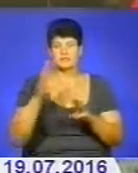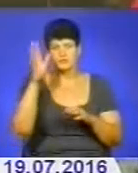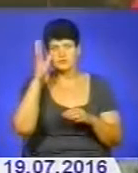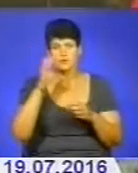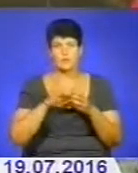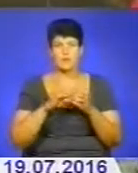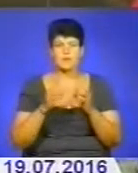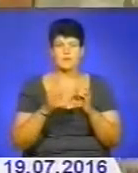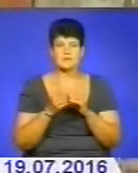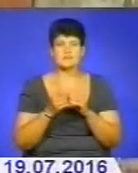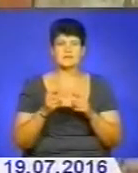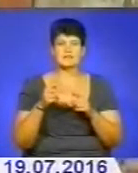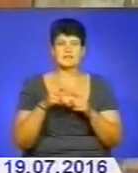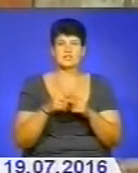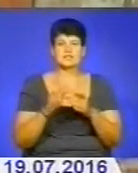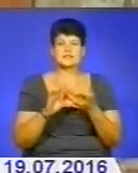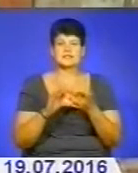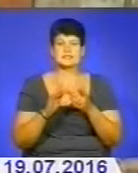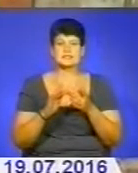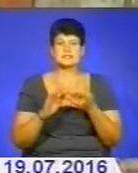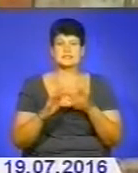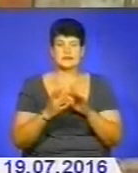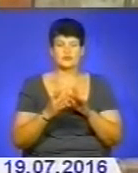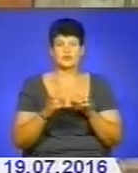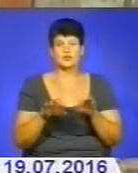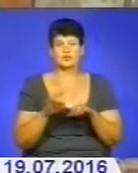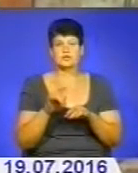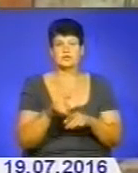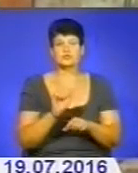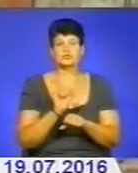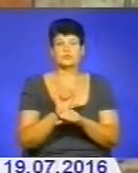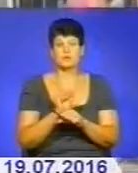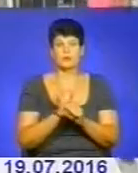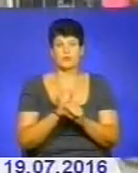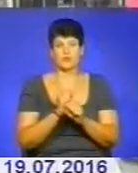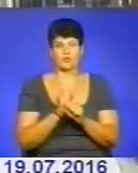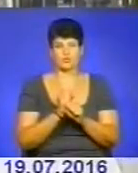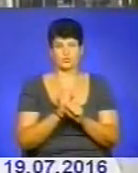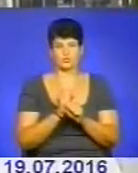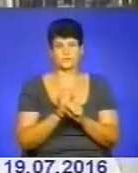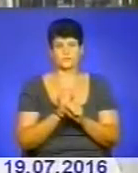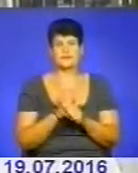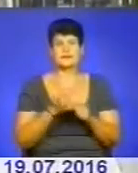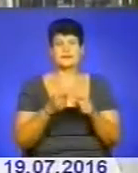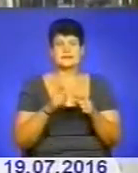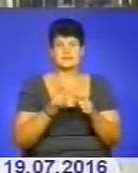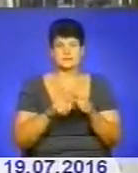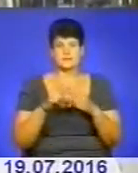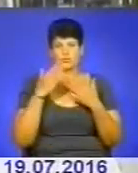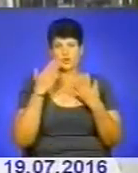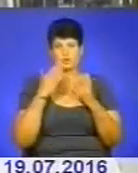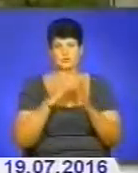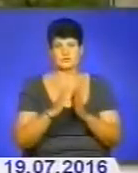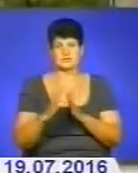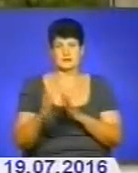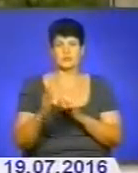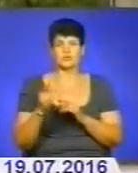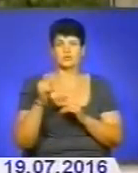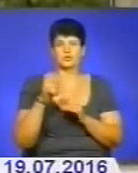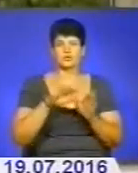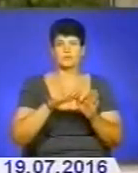із перевантаженням сайту вирішують тим, що на деякий час взагалі припиняють роботу ресурсу. Це розвантажує систему. Таким чином,